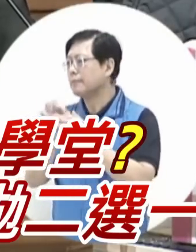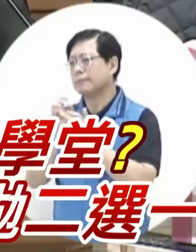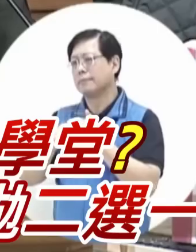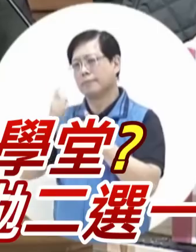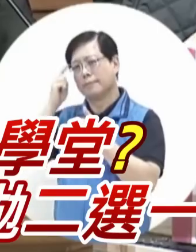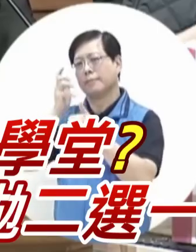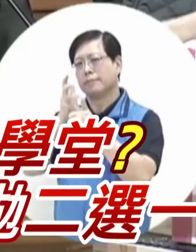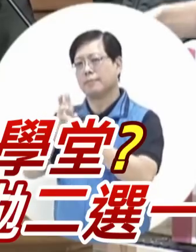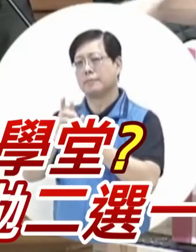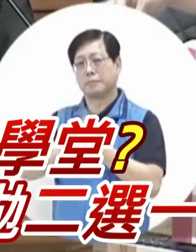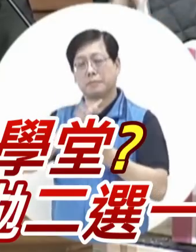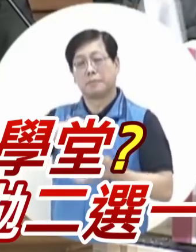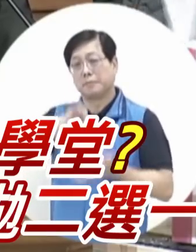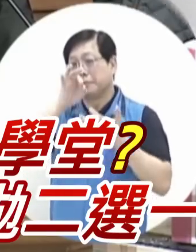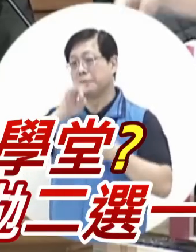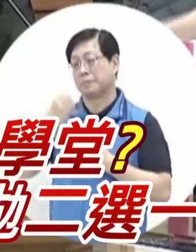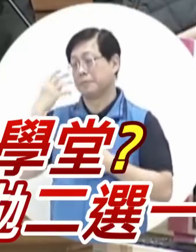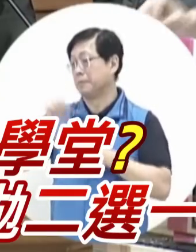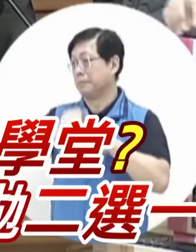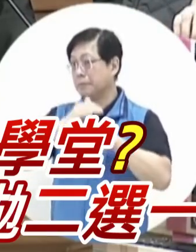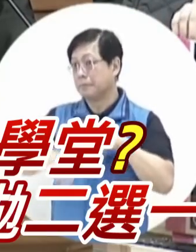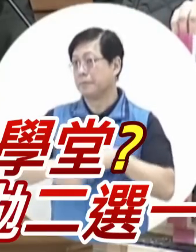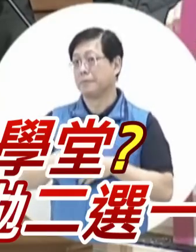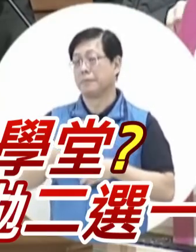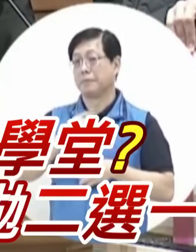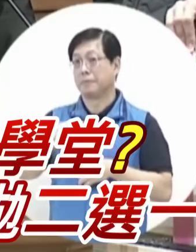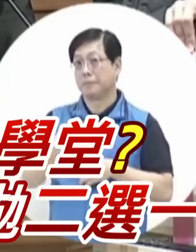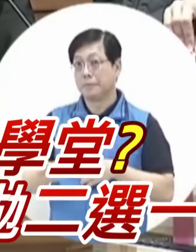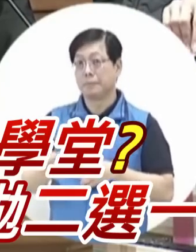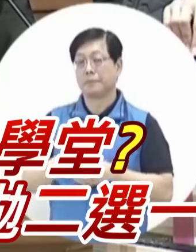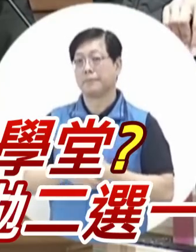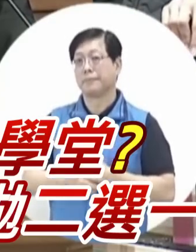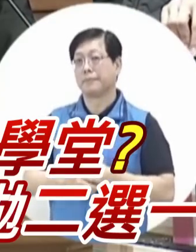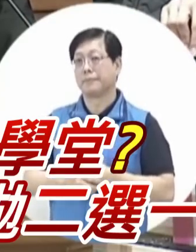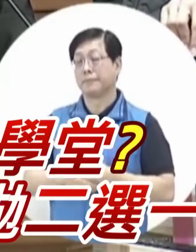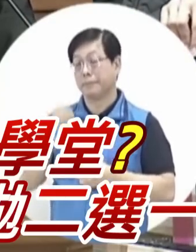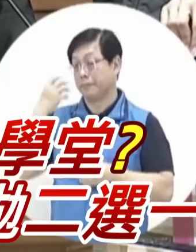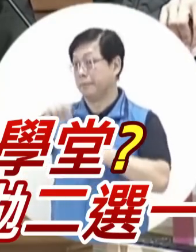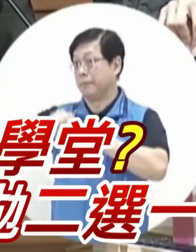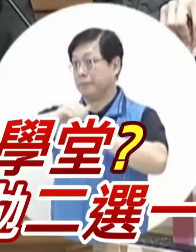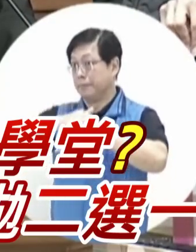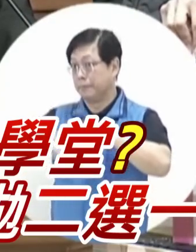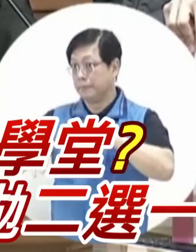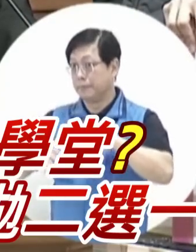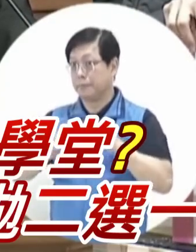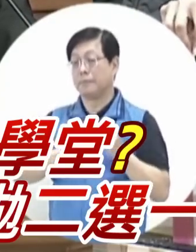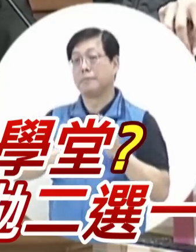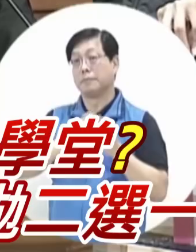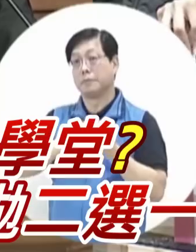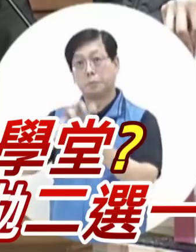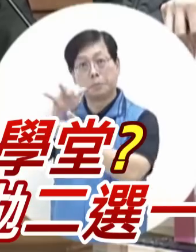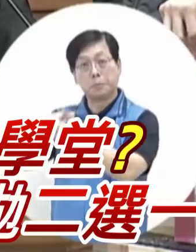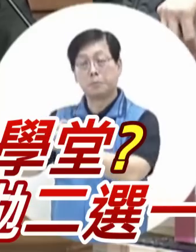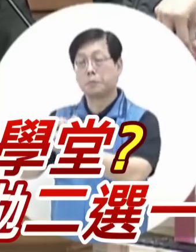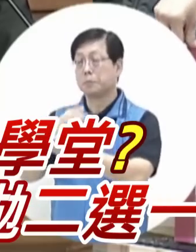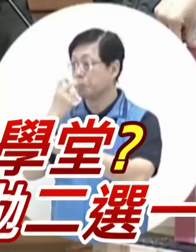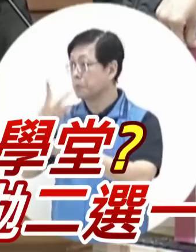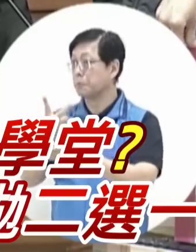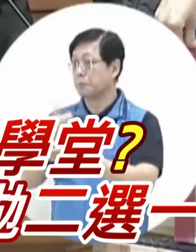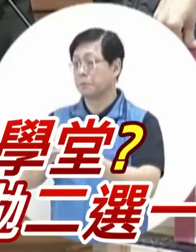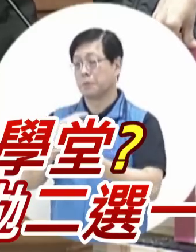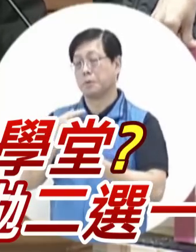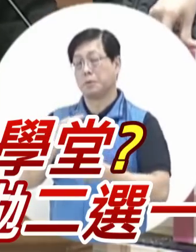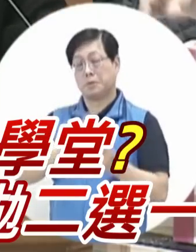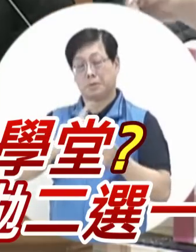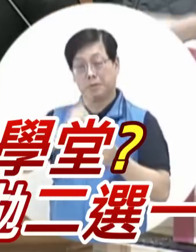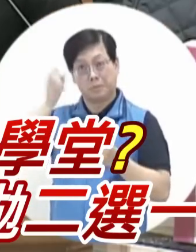你刚好自己提到新加坡嘛，所以下一题进入下一题哈。新加坡，你去新加坡的原因，我希望哈，你不是忘记